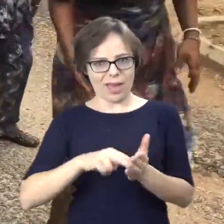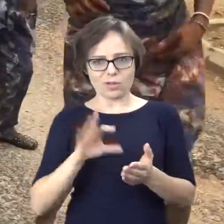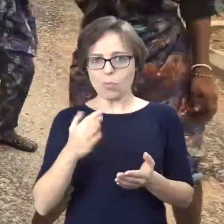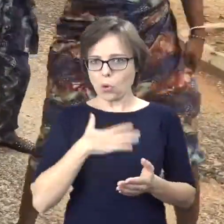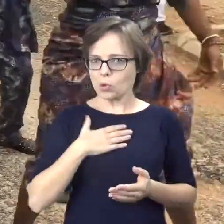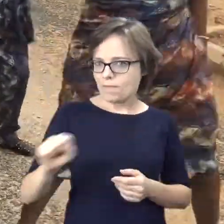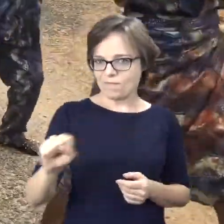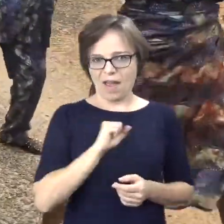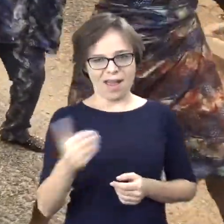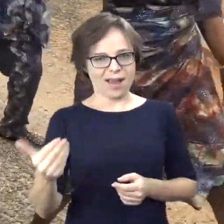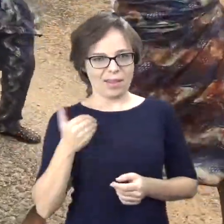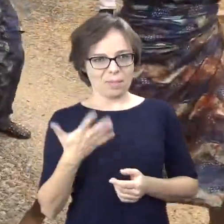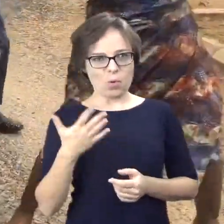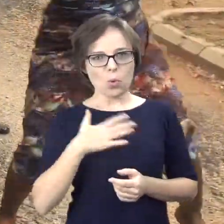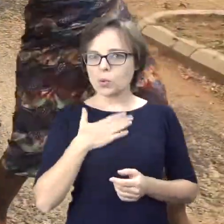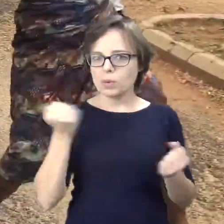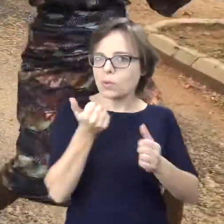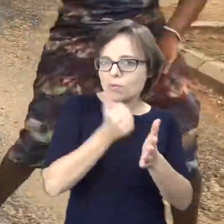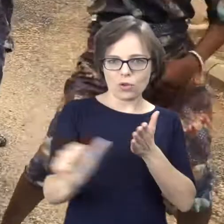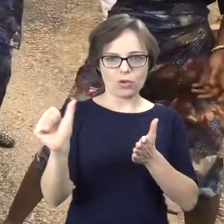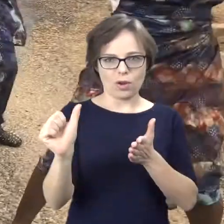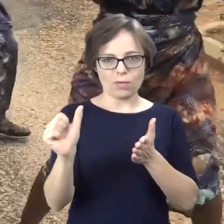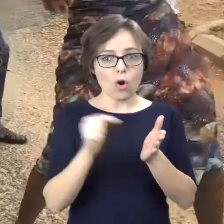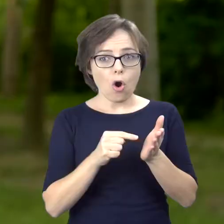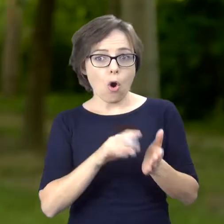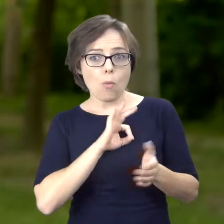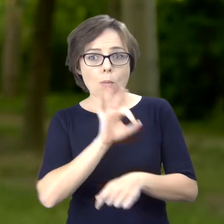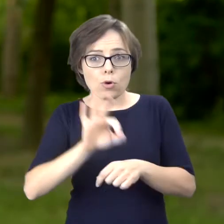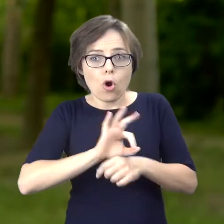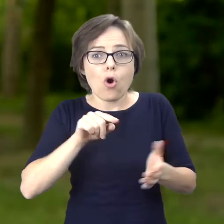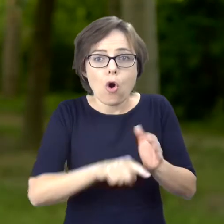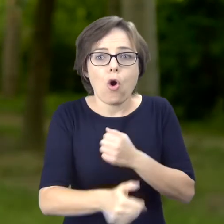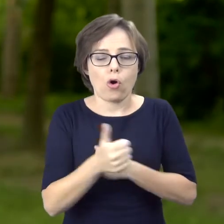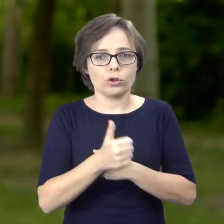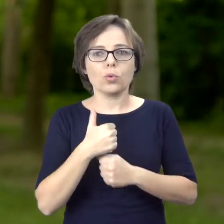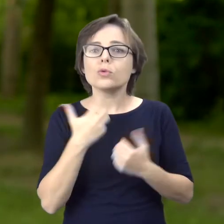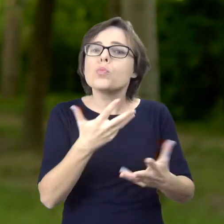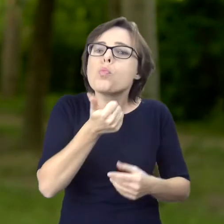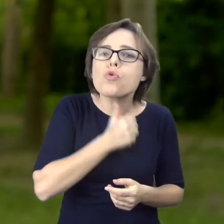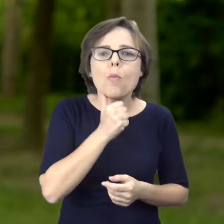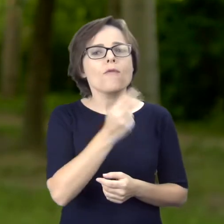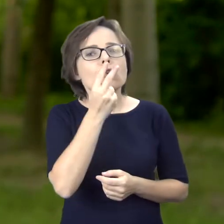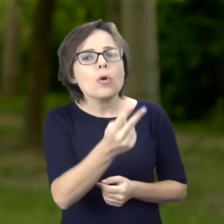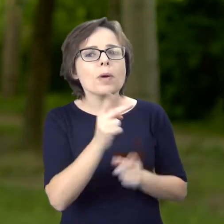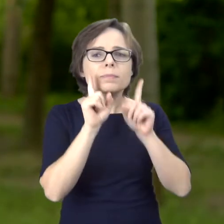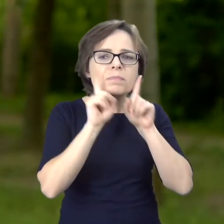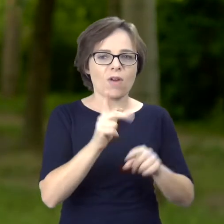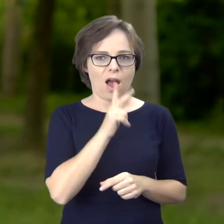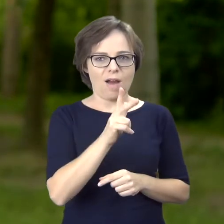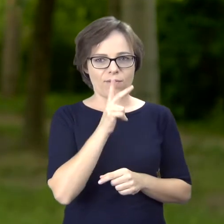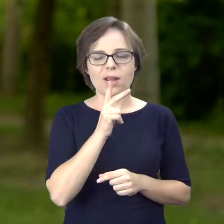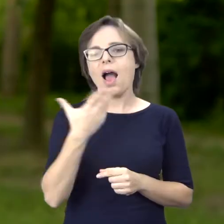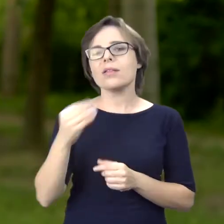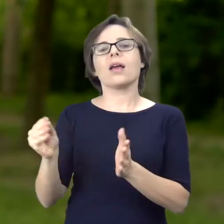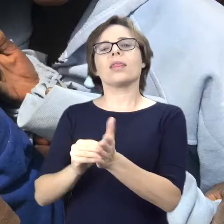tak fajne, nie? Po prostu dla mnie unikatowe. I właśnie o to chodziło w tym moim projekcie, żeby tego skosztować, żeby dotknąć tej Afryki takiej prawdziwej, poza utartym